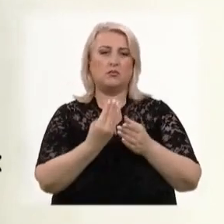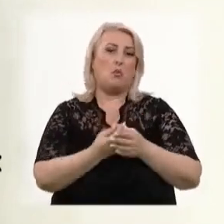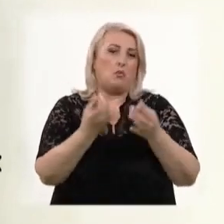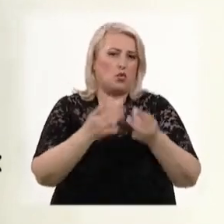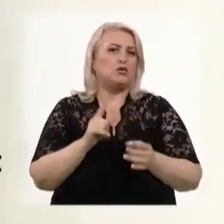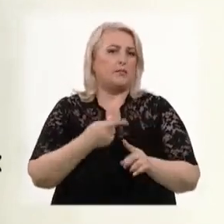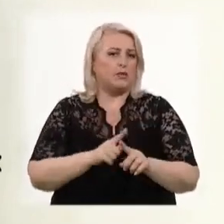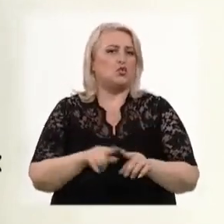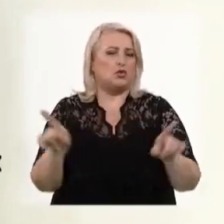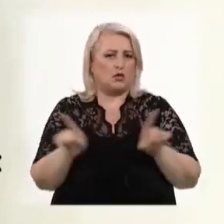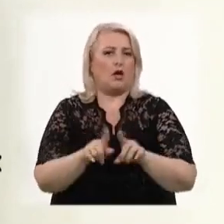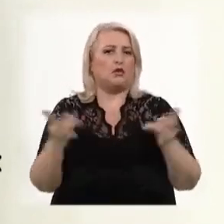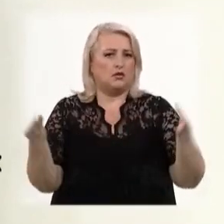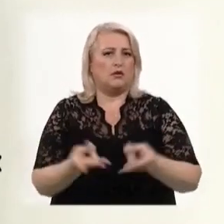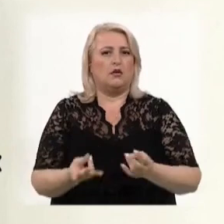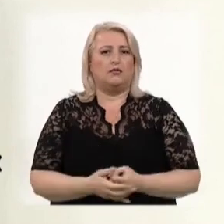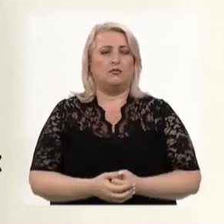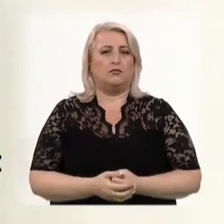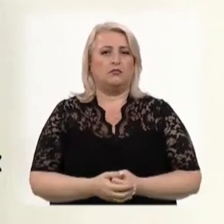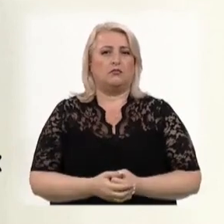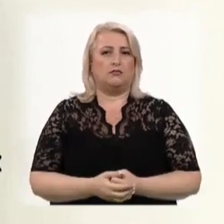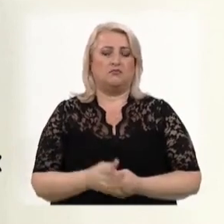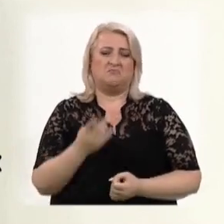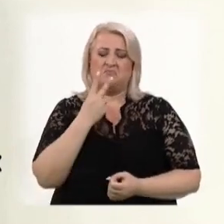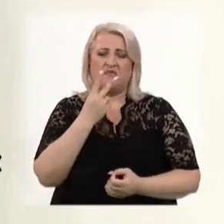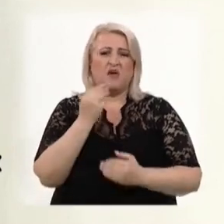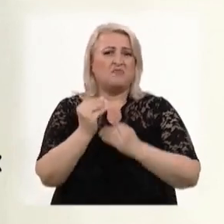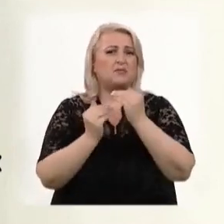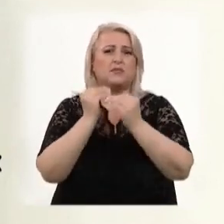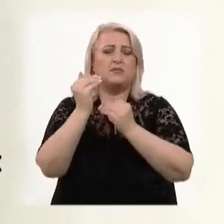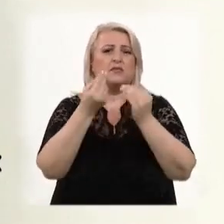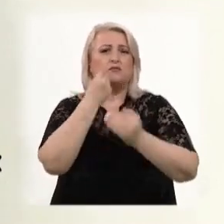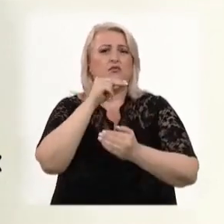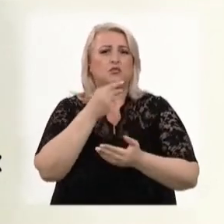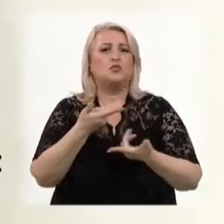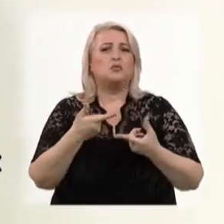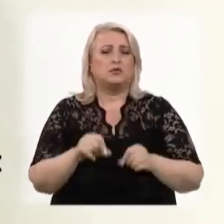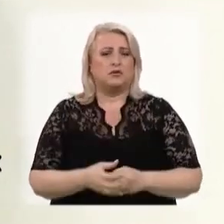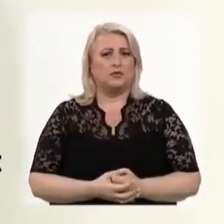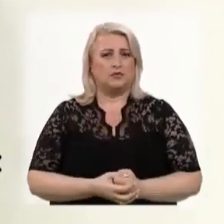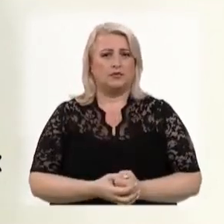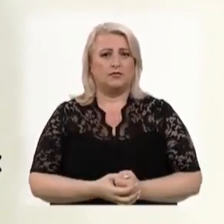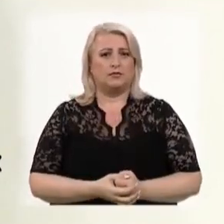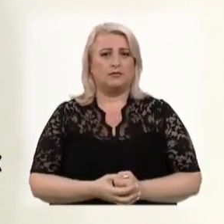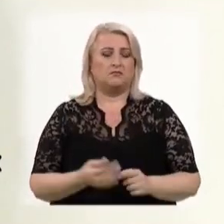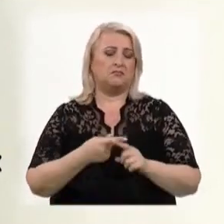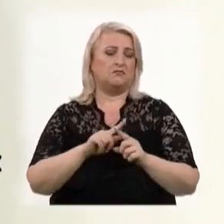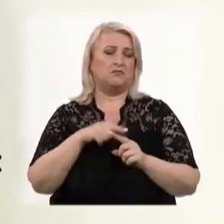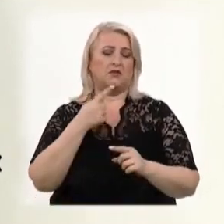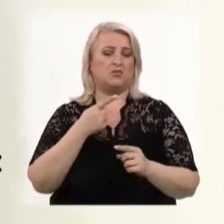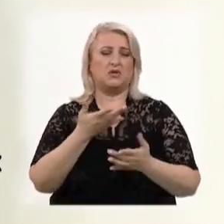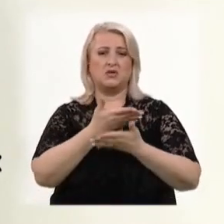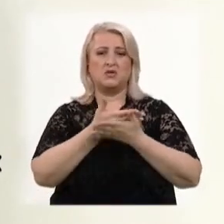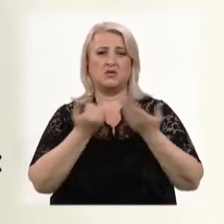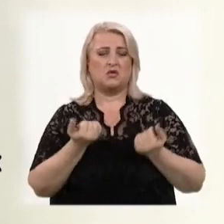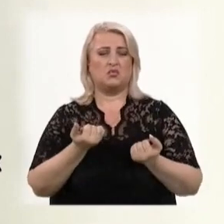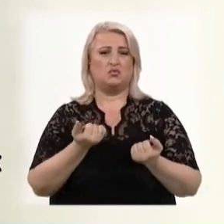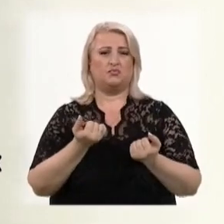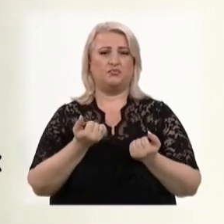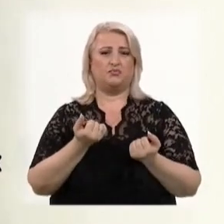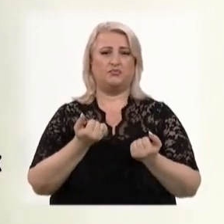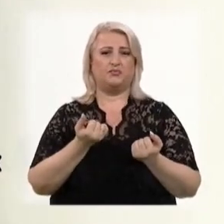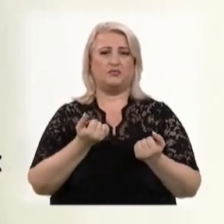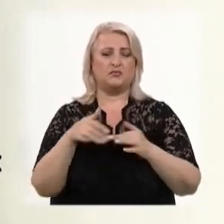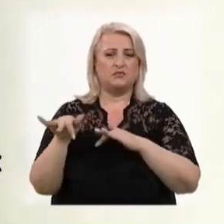postat De trezit și nu urmărim performanță deci acolo nici nu este despre acțiuni de conversie sau acțiuni de